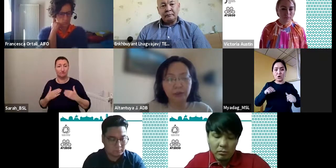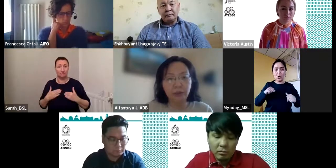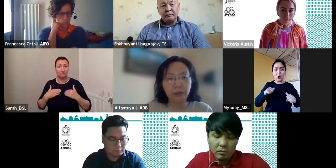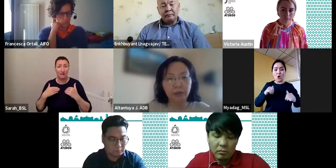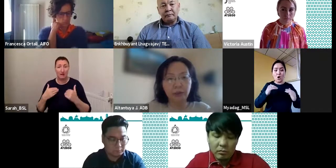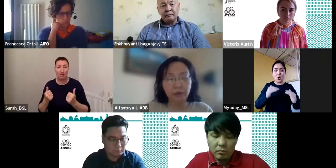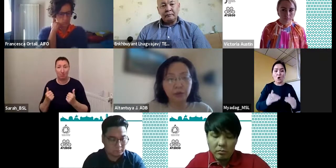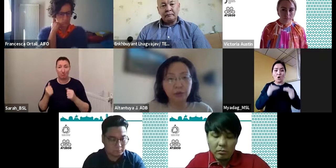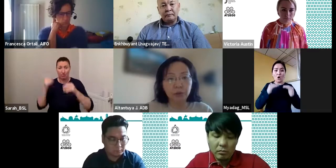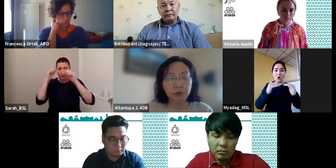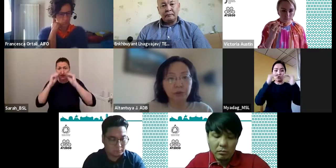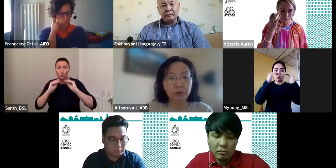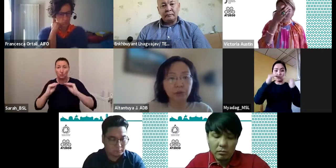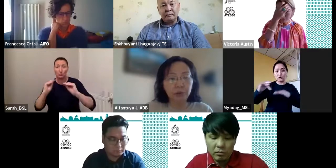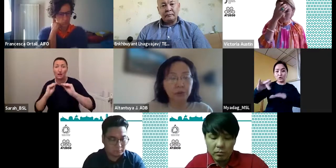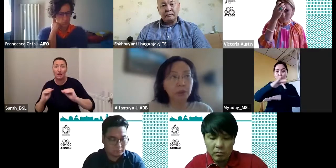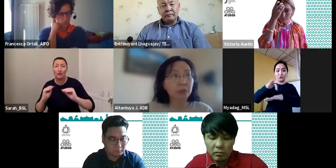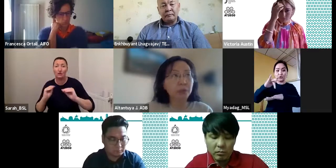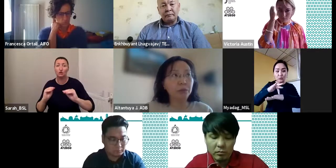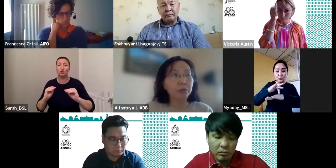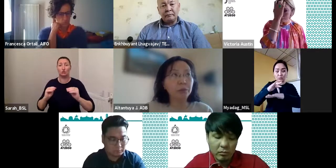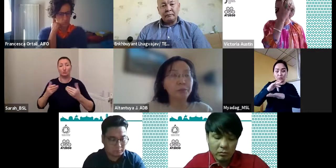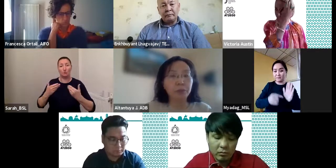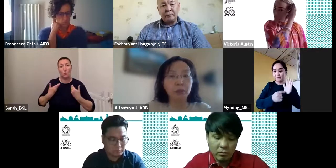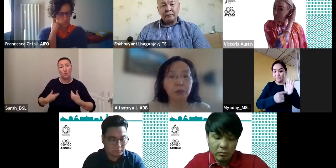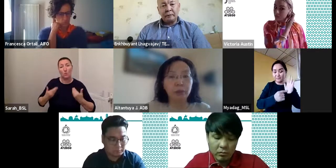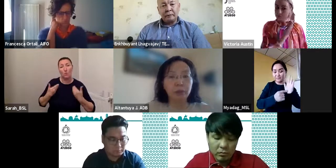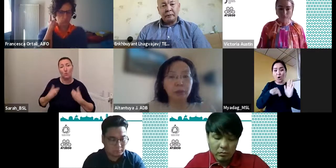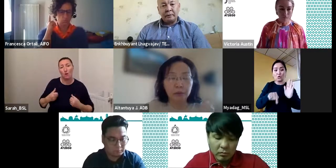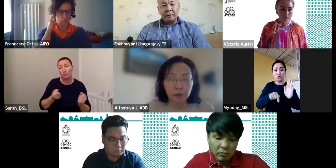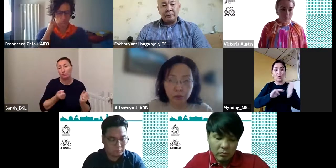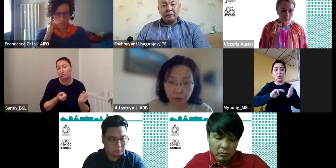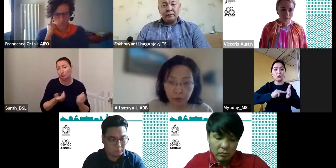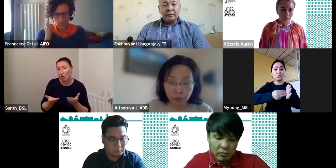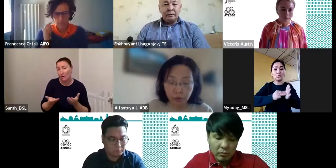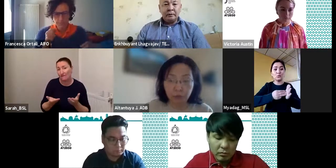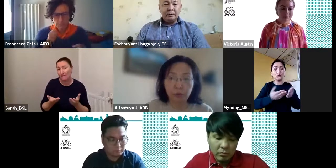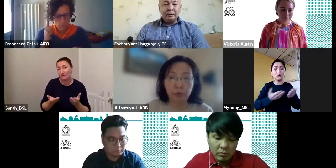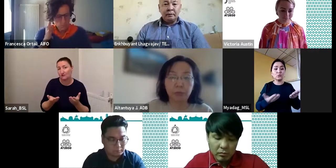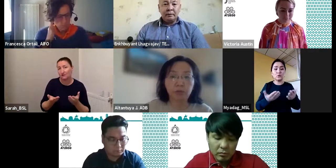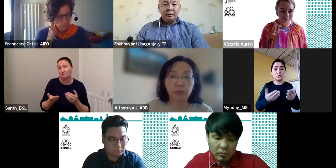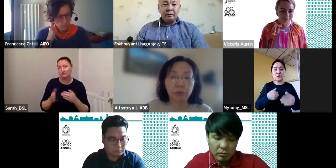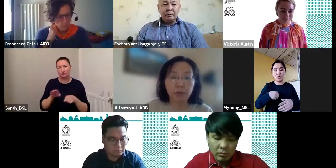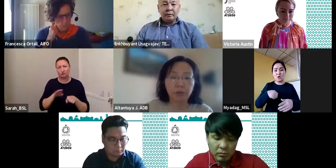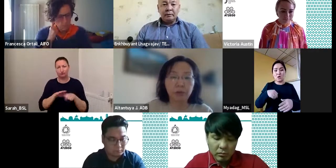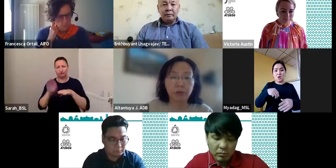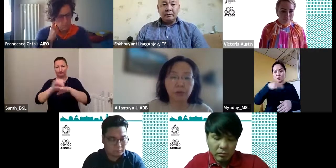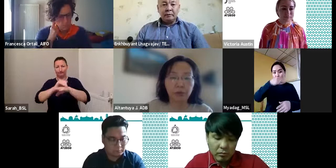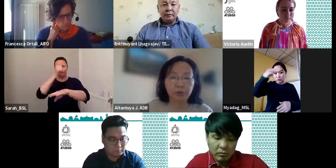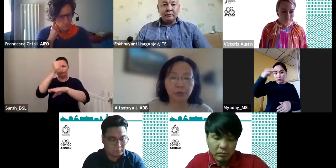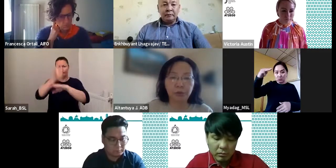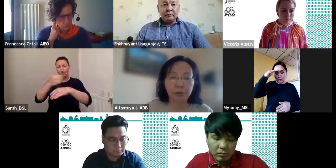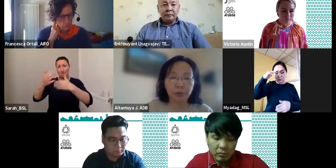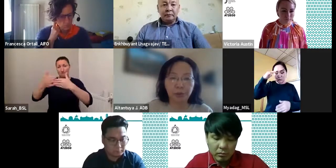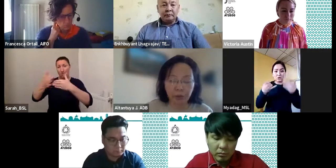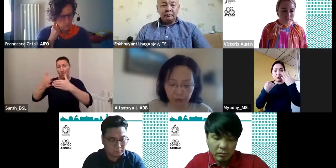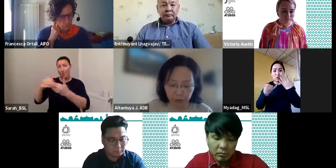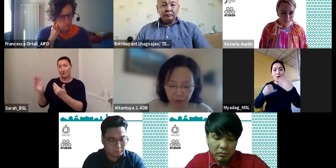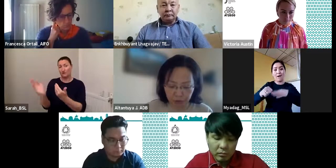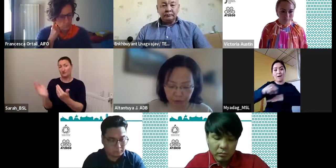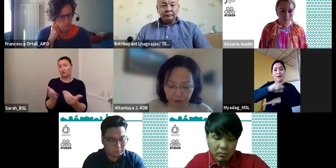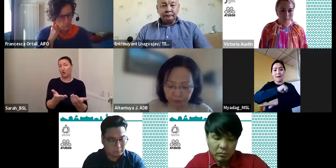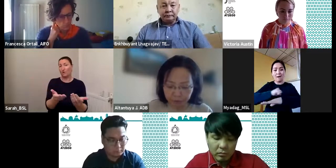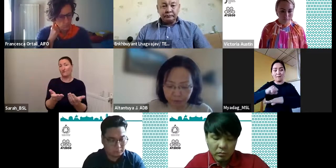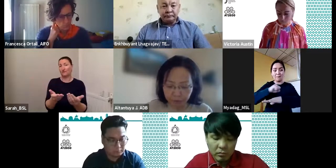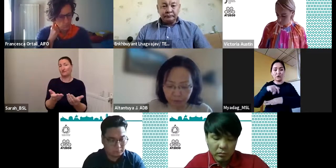байгаа. Одоогоор бид нар төлөвлөж байгаа нь бол туршилтын журмаар 6 аймагт энэ төвийг байгуулъя гэж